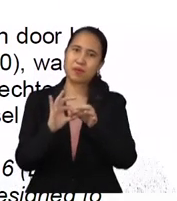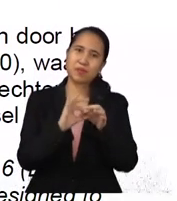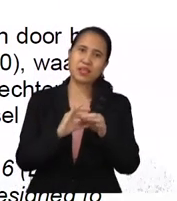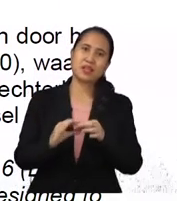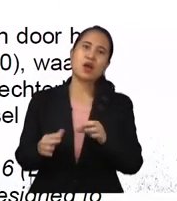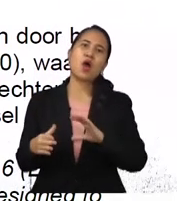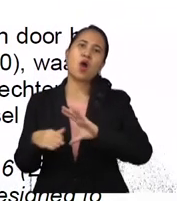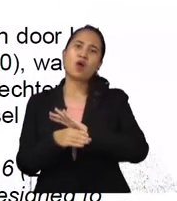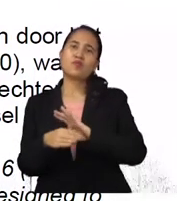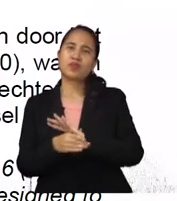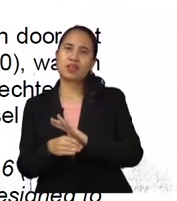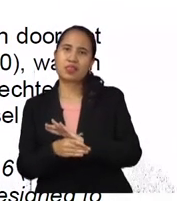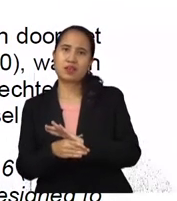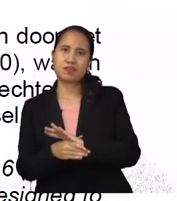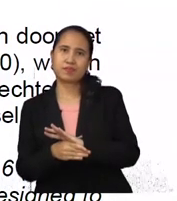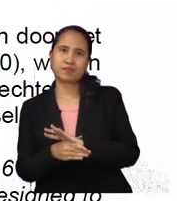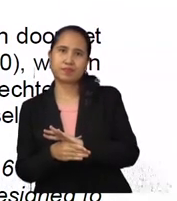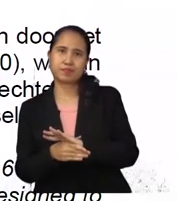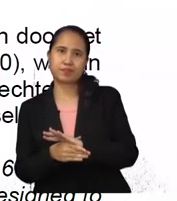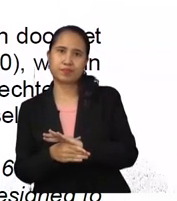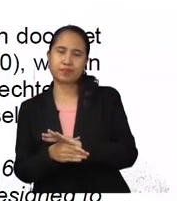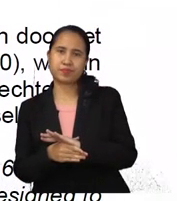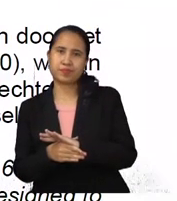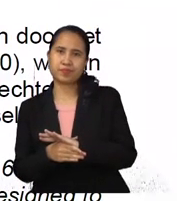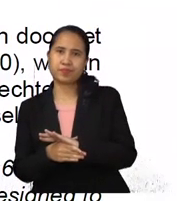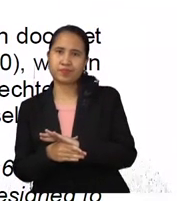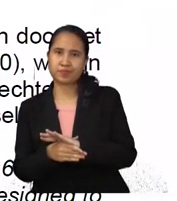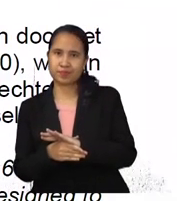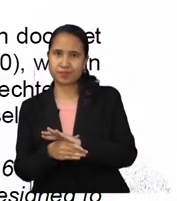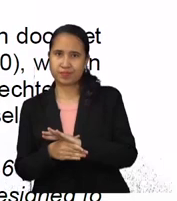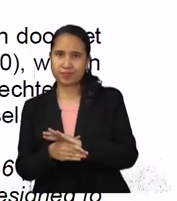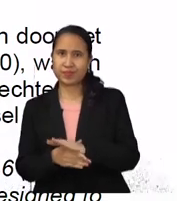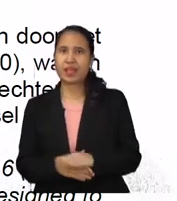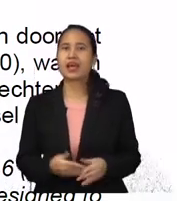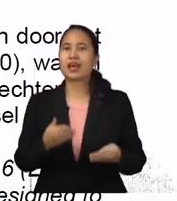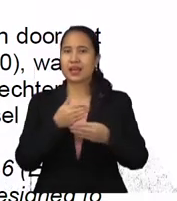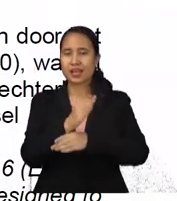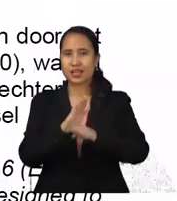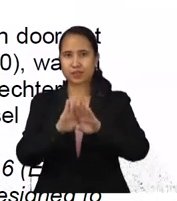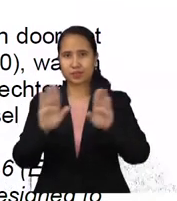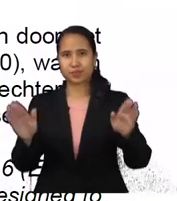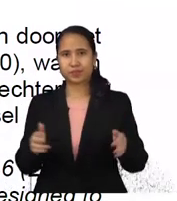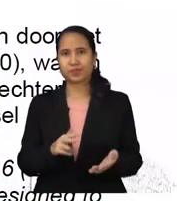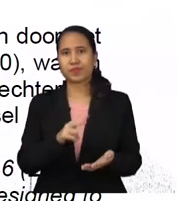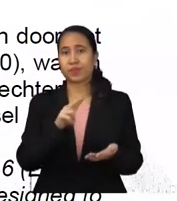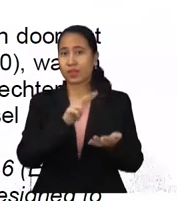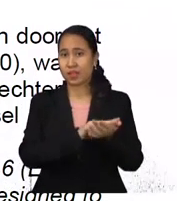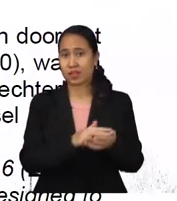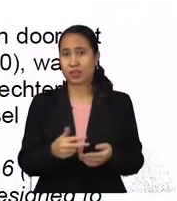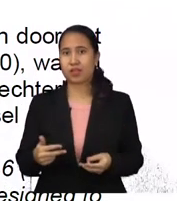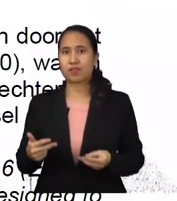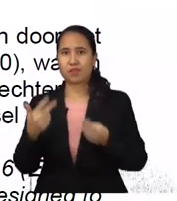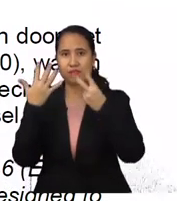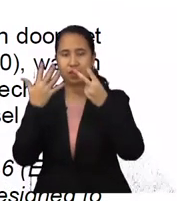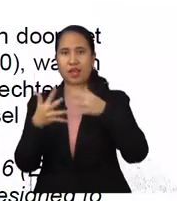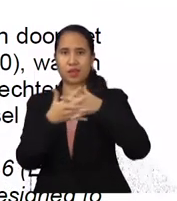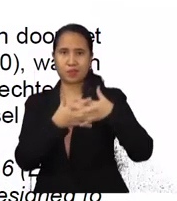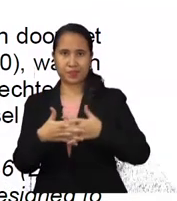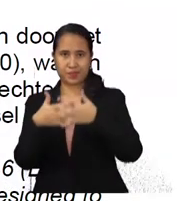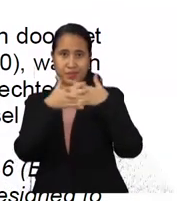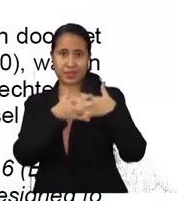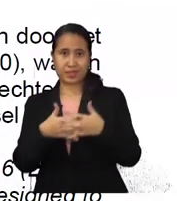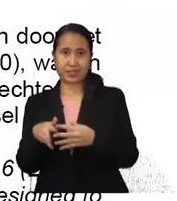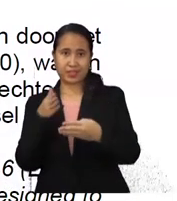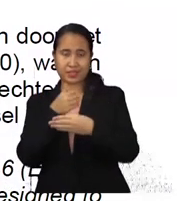Verdrag voor de Rechten van de Mens, en in strijd is met hun recht op rechtsbescherming, artikel 25 van het Amerikaanse Verdrag voor de Rechten van de